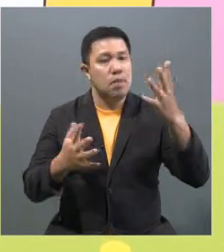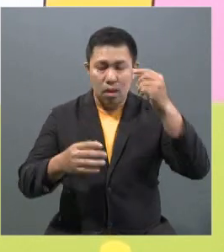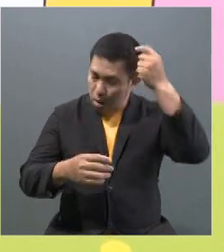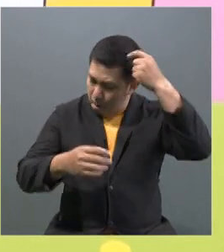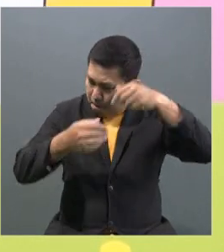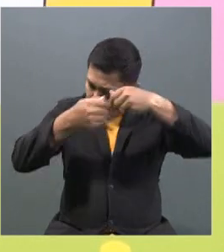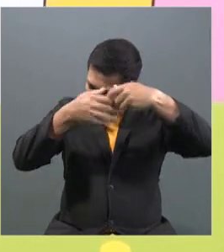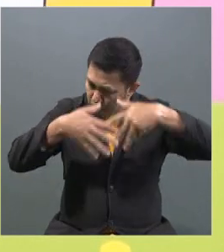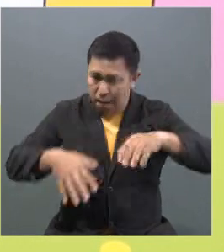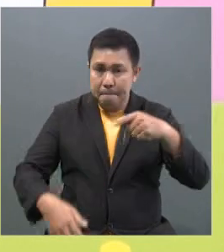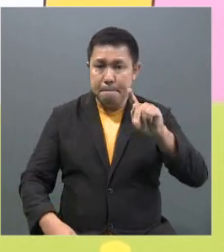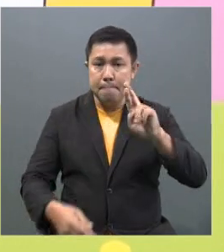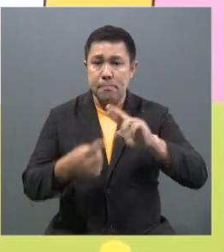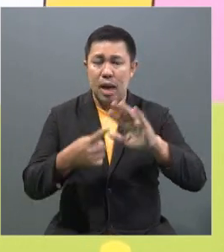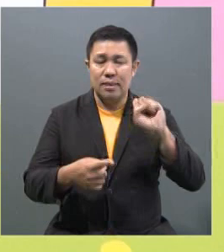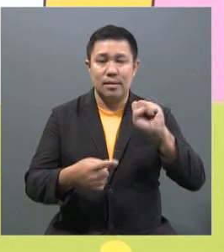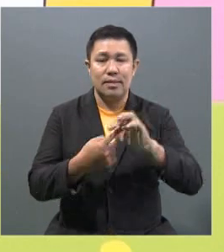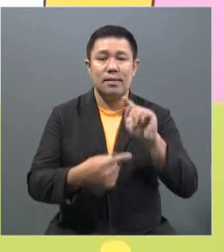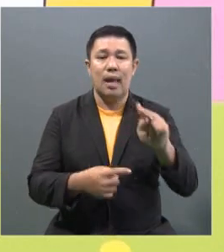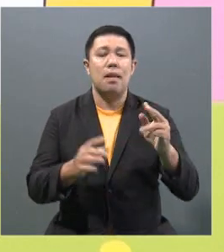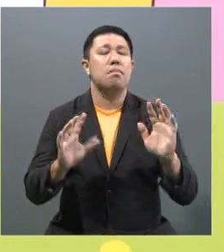ทนะคะก็เพราะฉะนั้นมันเป็นเรื่องที่มันไปด้วยกัน